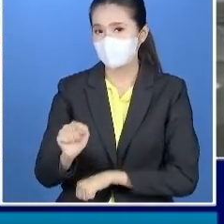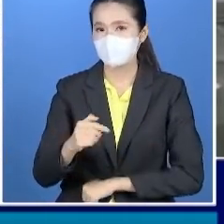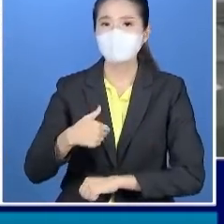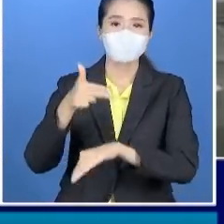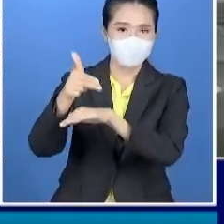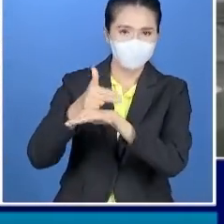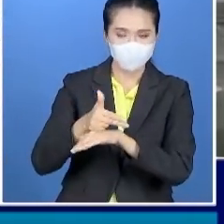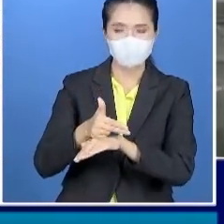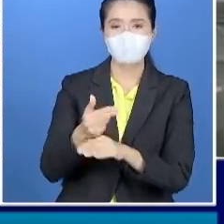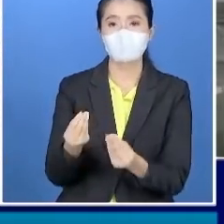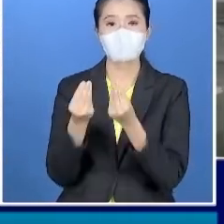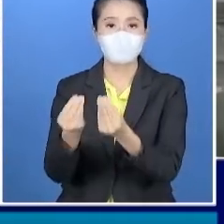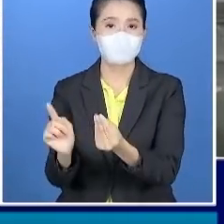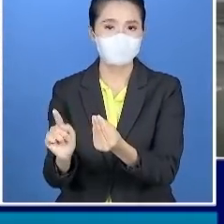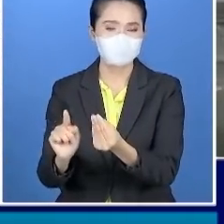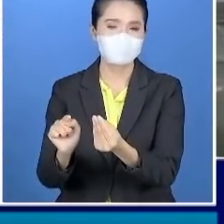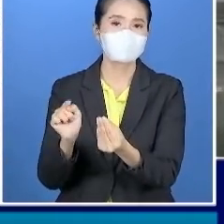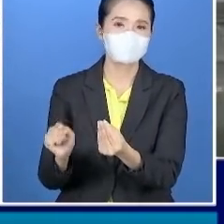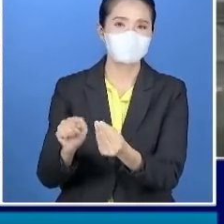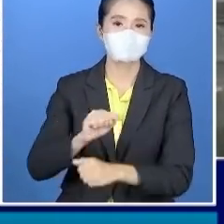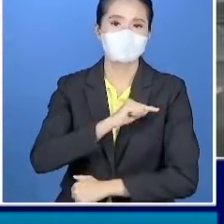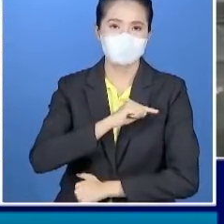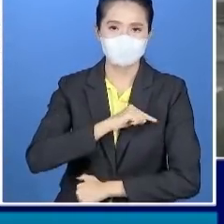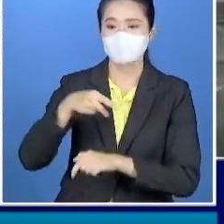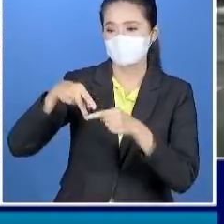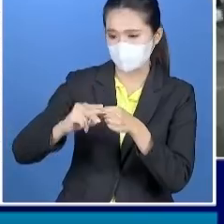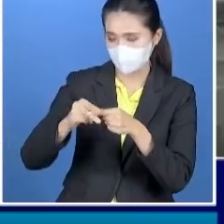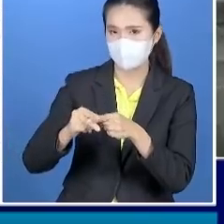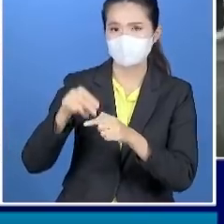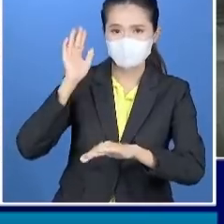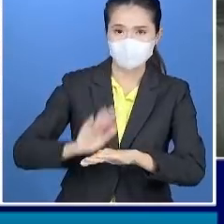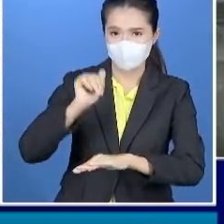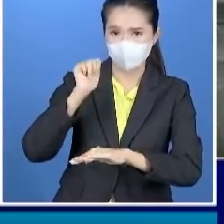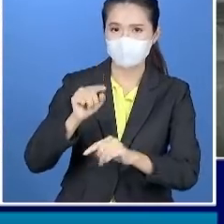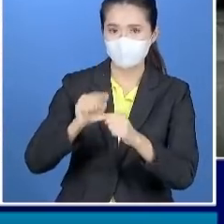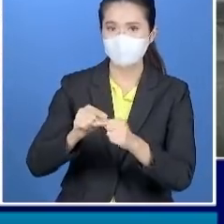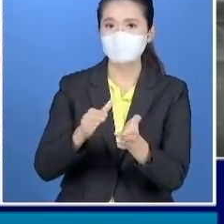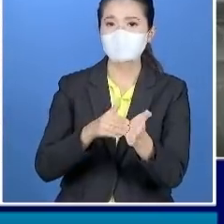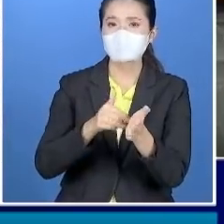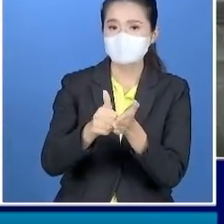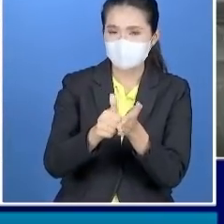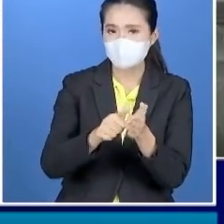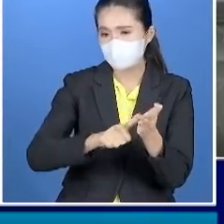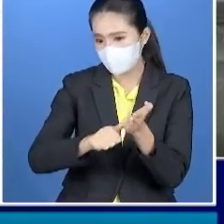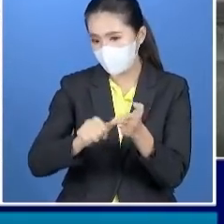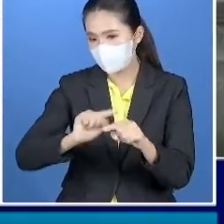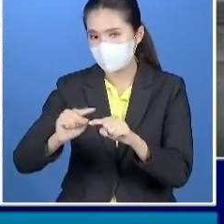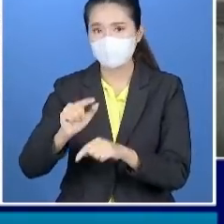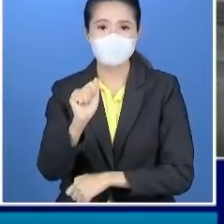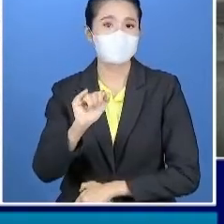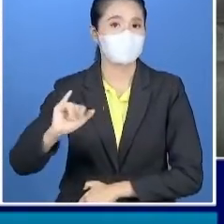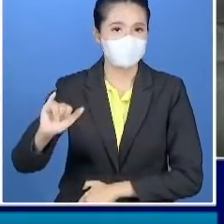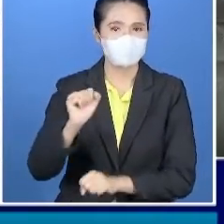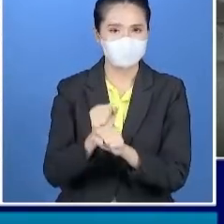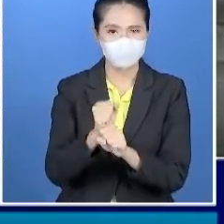ไฟล์ดิบนะครับส่งให้กับเจ้าที่ฝ่ายเทคนิคที่เขาถนัดเรื่องการปรับแสงทางด้าน AI นะ